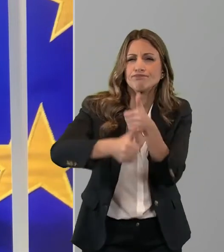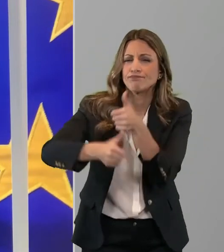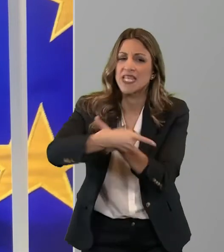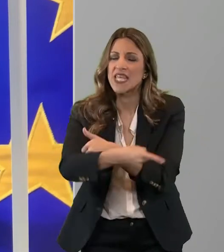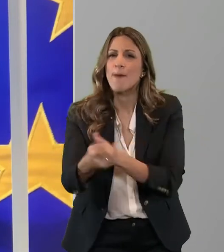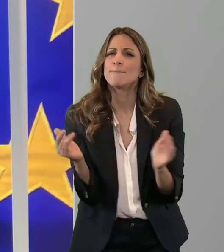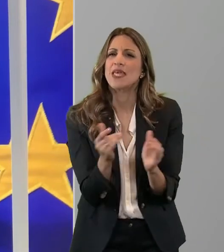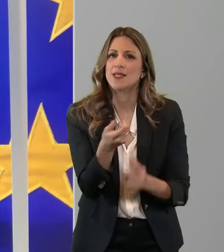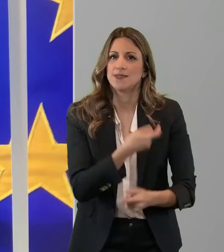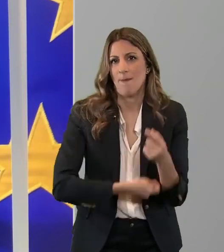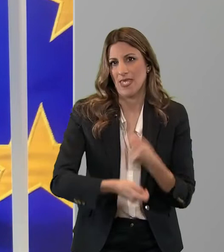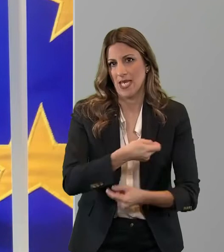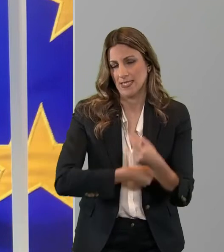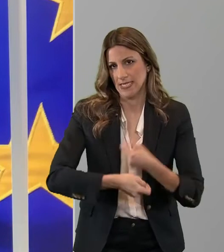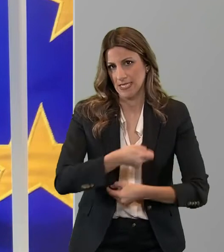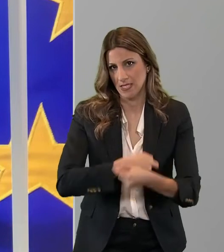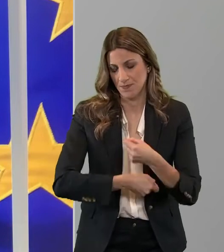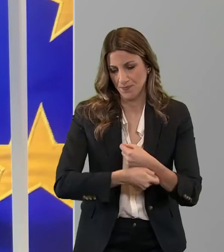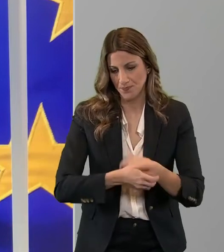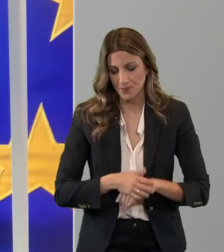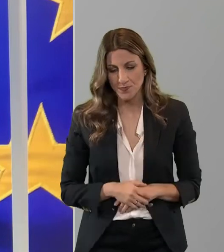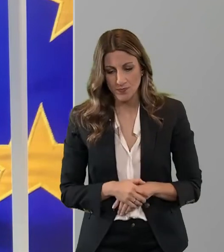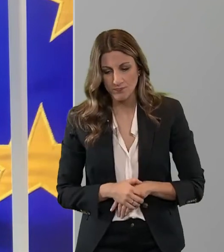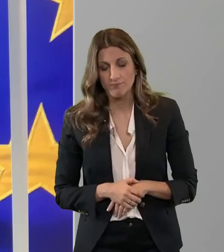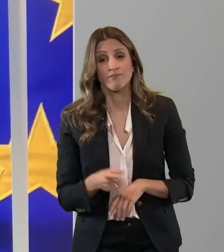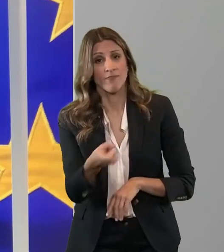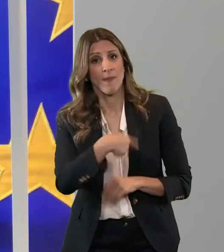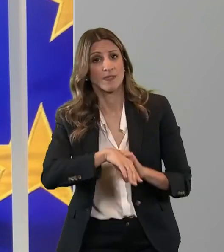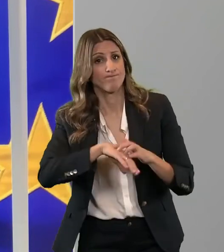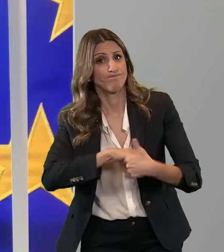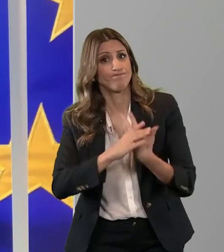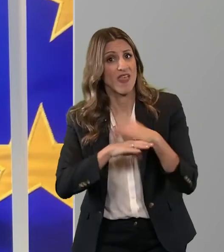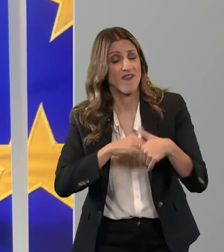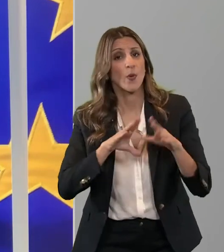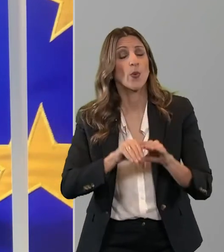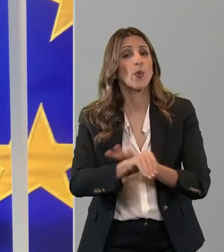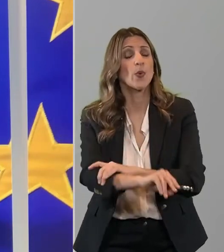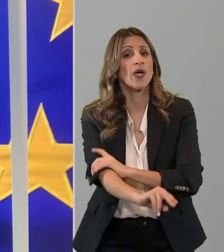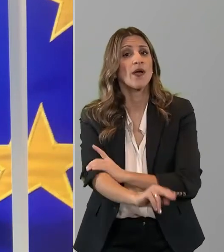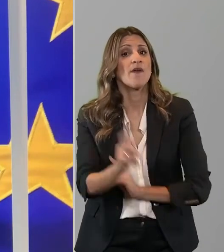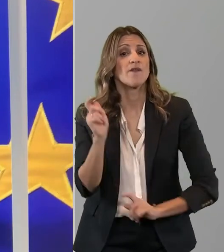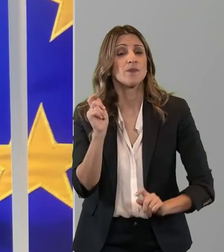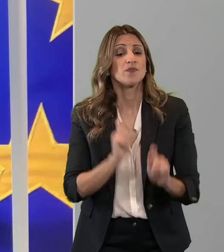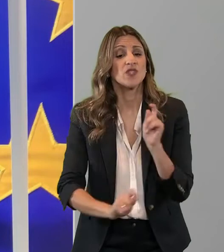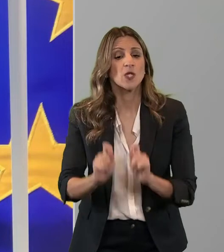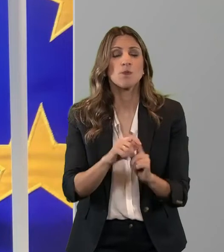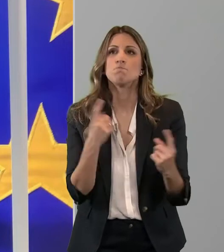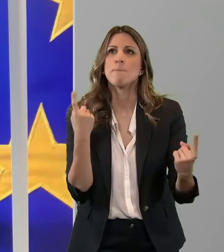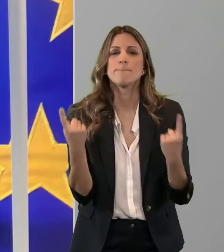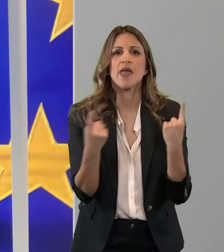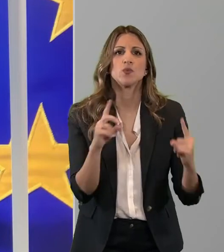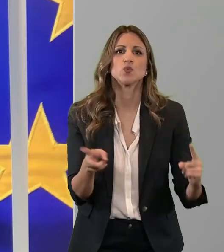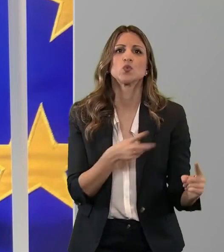τους, ιδιαίτερα στις μικρομεσαίες. Το ζητούμενο, το κεντρικό ζητούμενο είναι να δημιουργήσουμε ένα περιβάλλον το